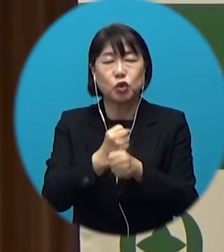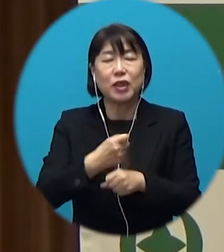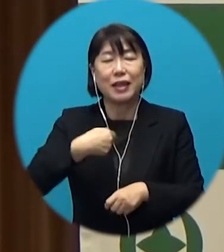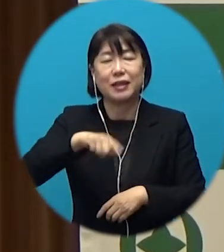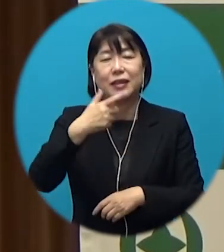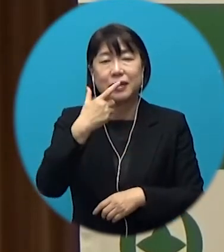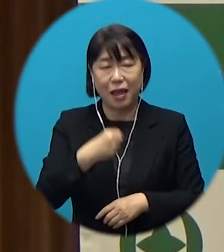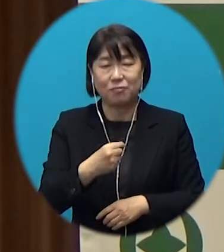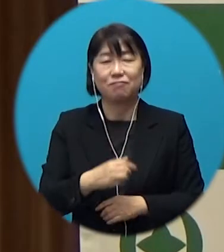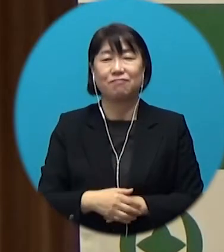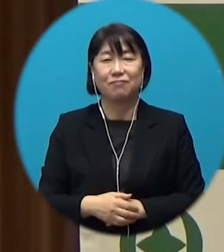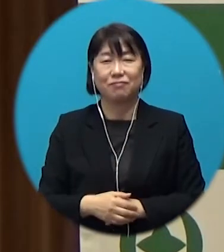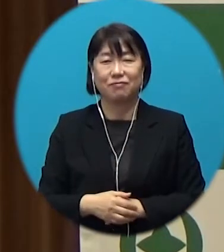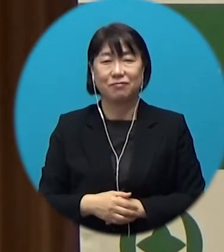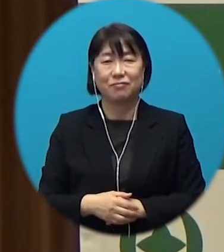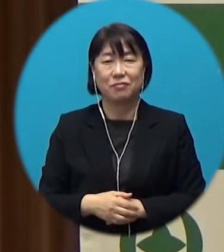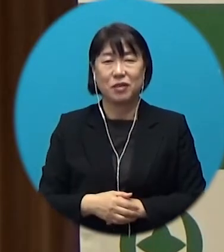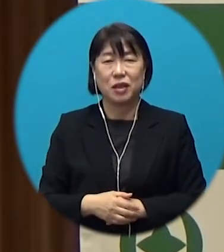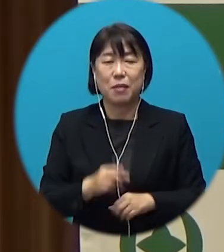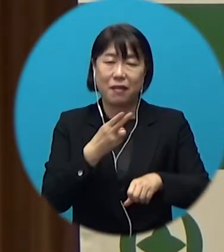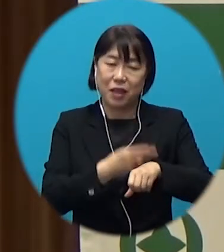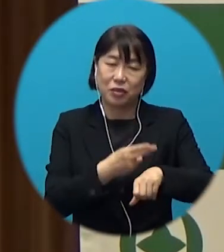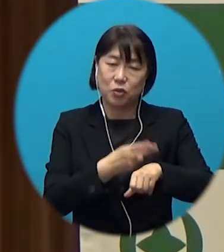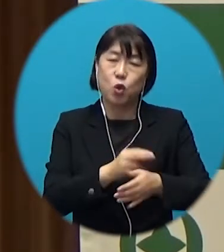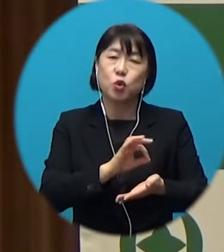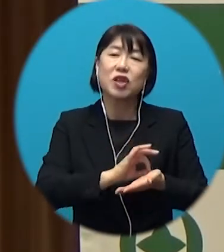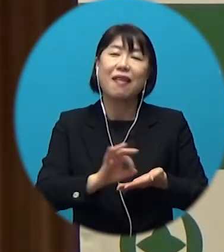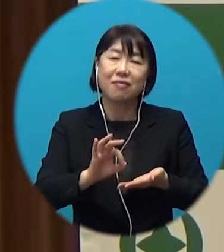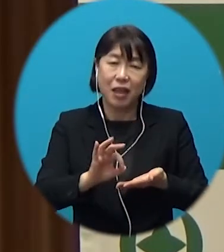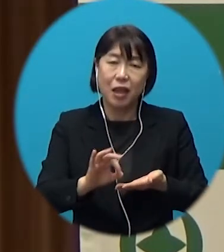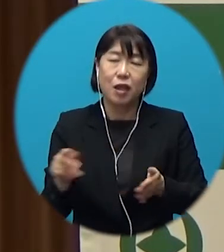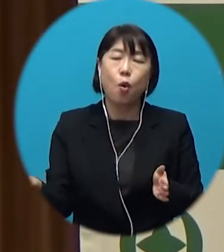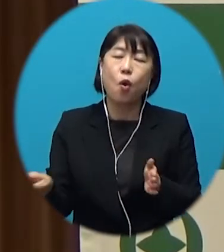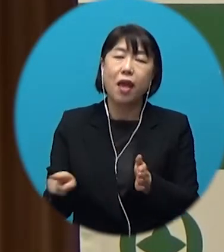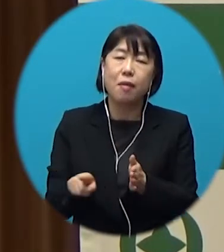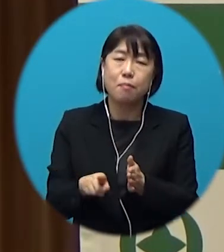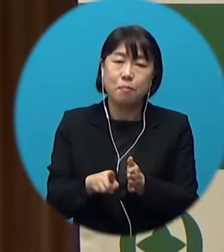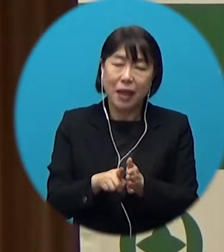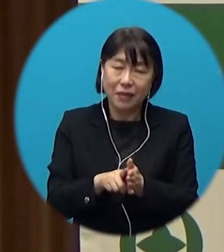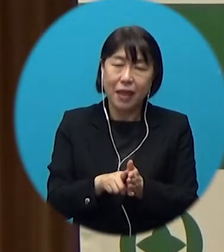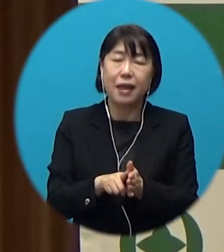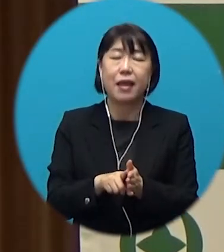ます。マルチ業種を活用することでですね、これまで非常に